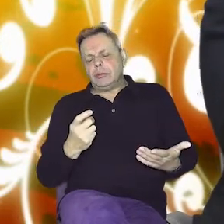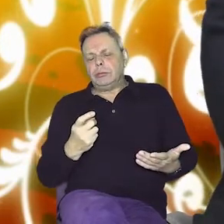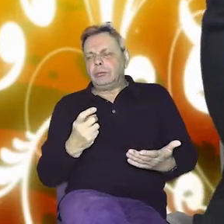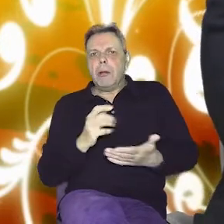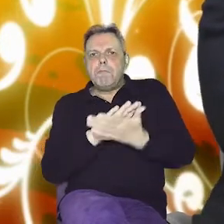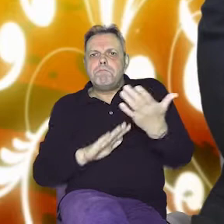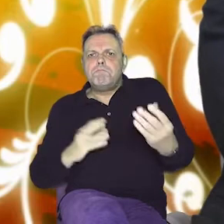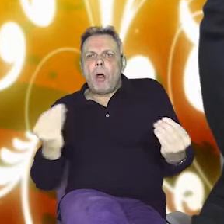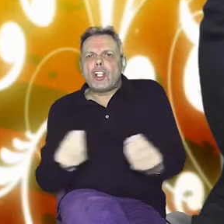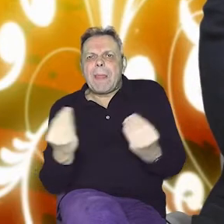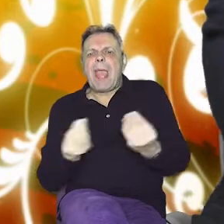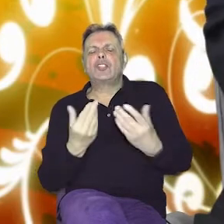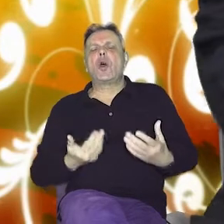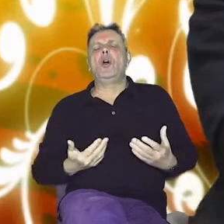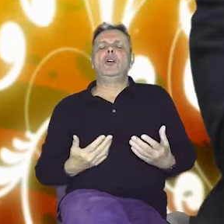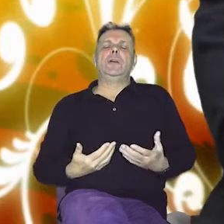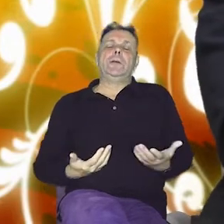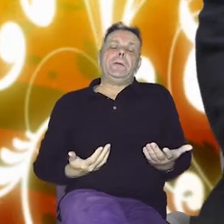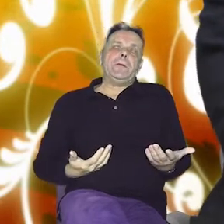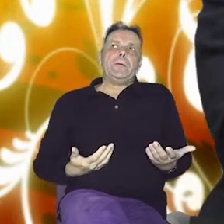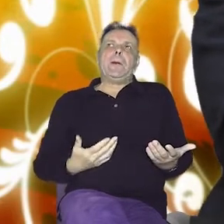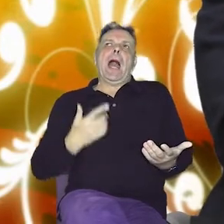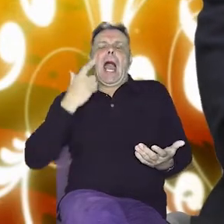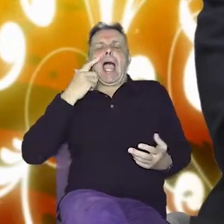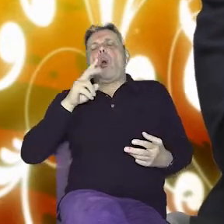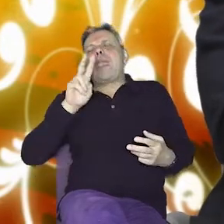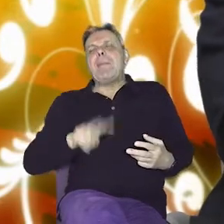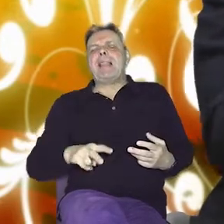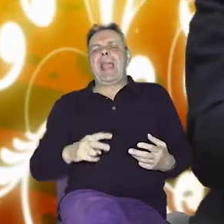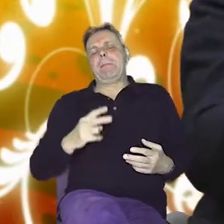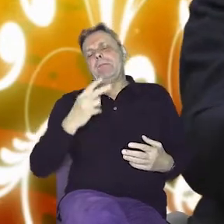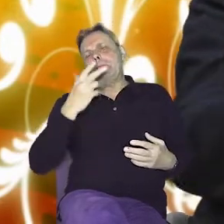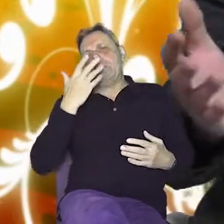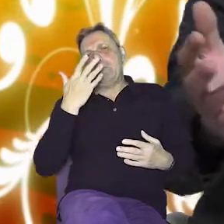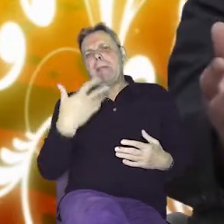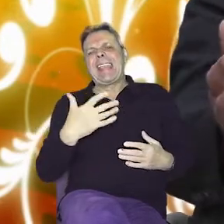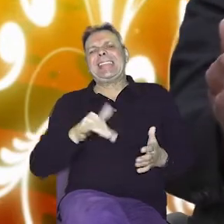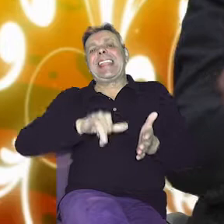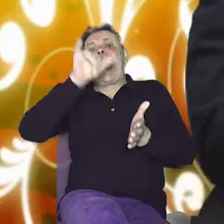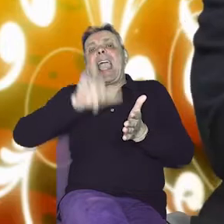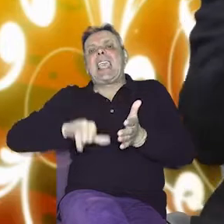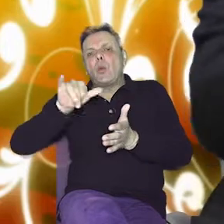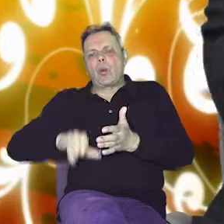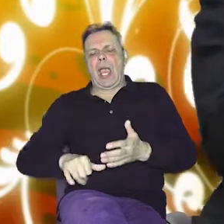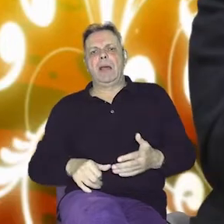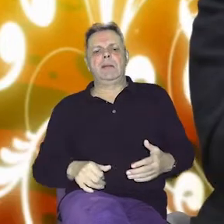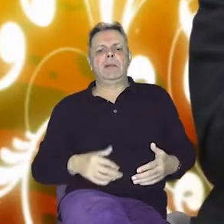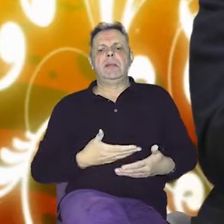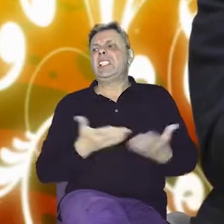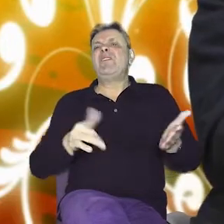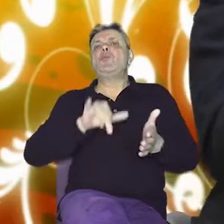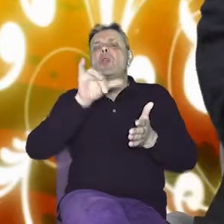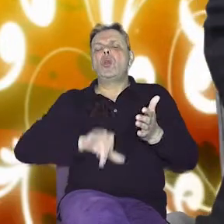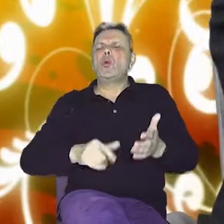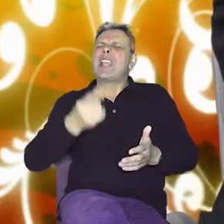nešto što, gledajte, ako imate 50 kirurga, pisani